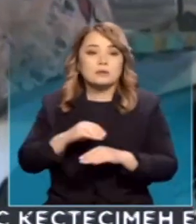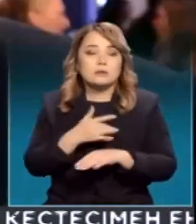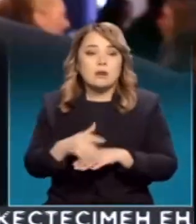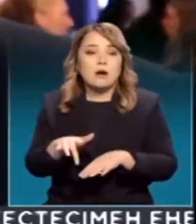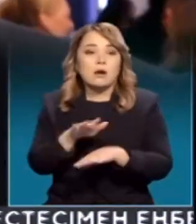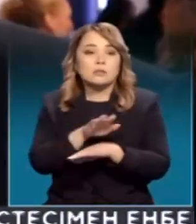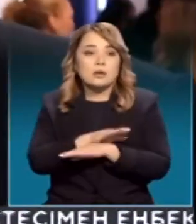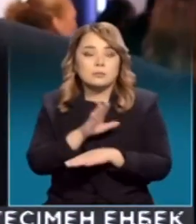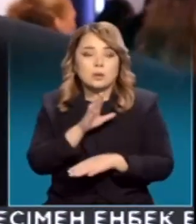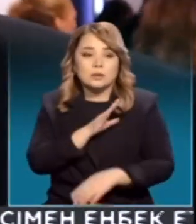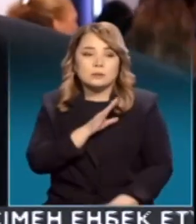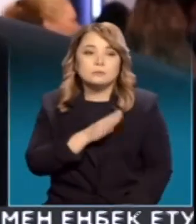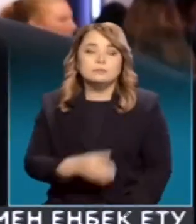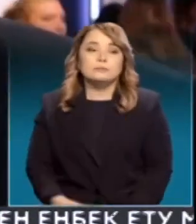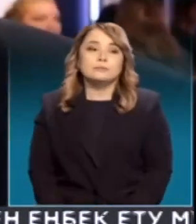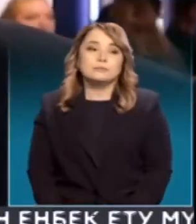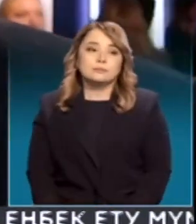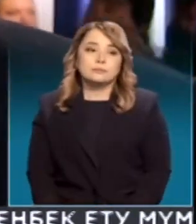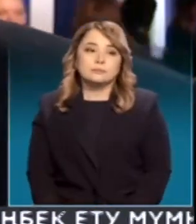тапты.